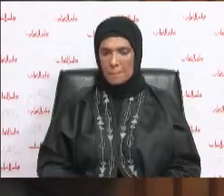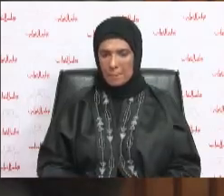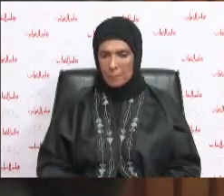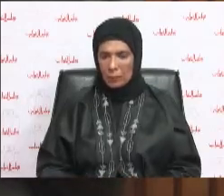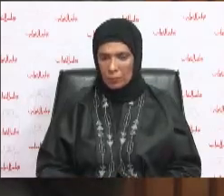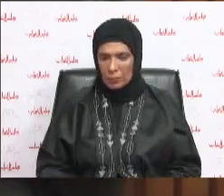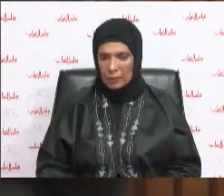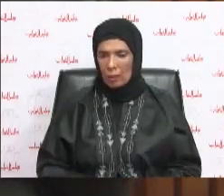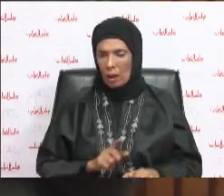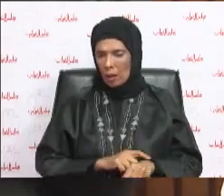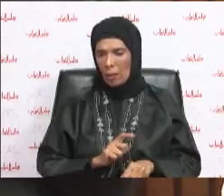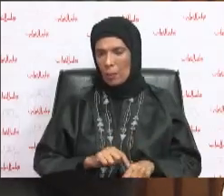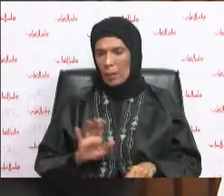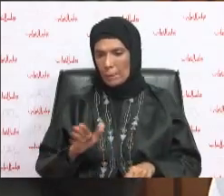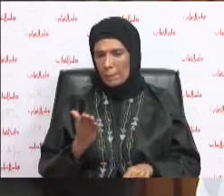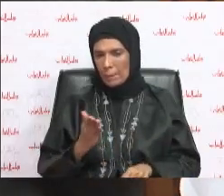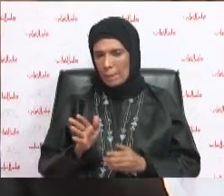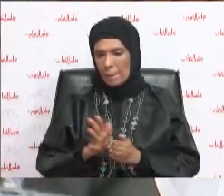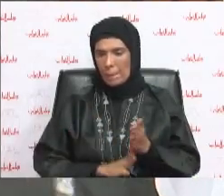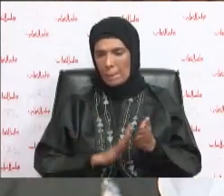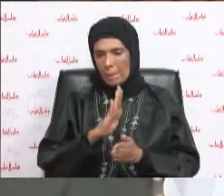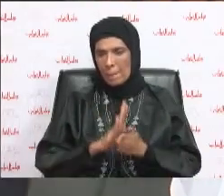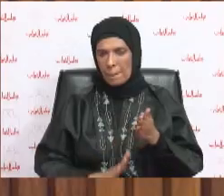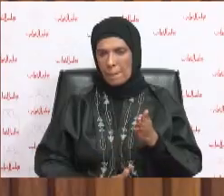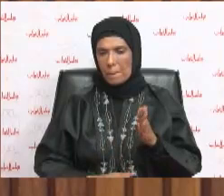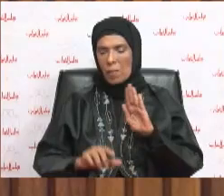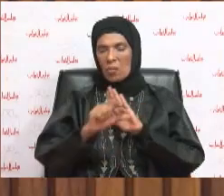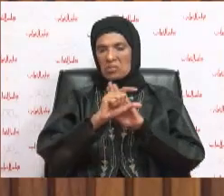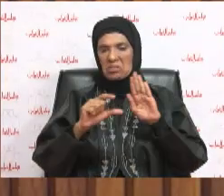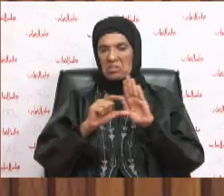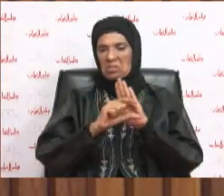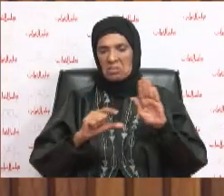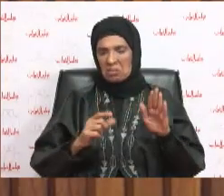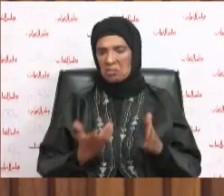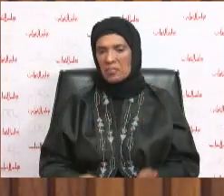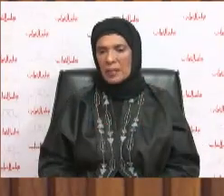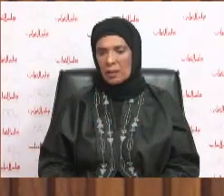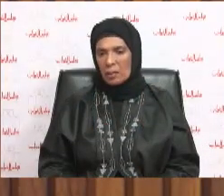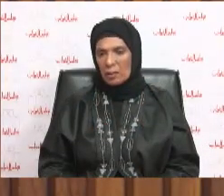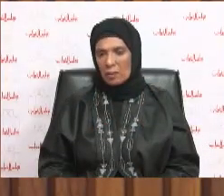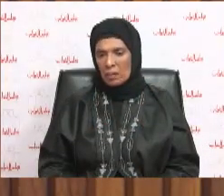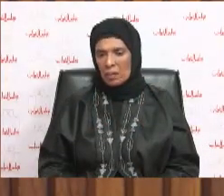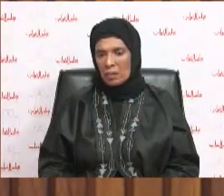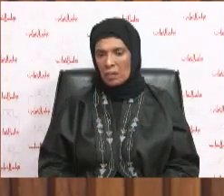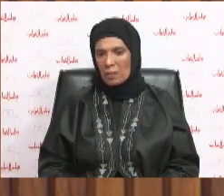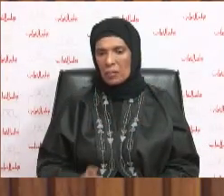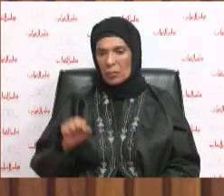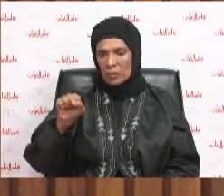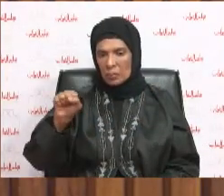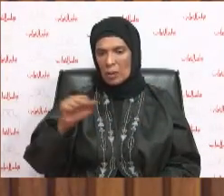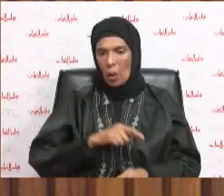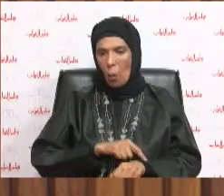وليش هالتوقيت؟ ومين يحط جدول الاعمال اللي يعني مواضيع صراحه احنا ما نشوفها اولويه خاصه في هذا